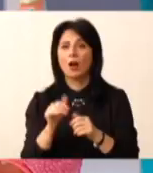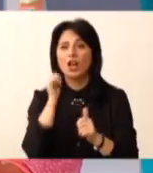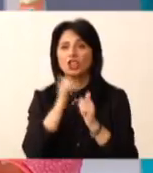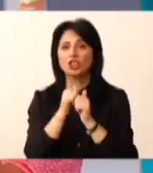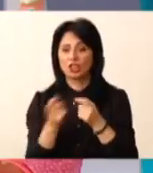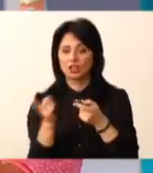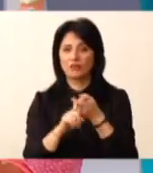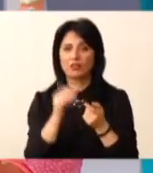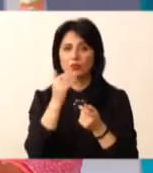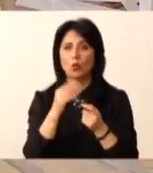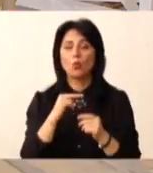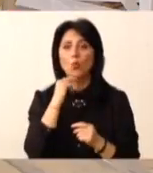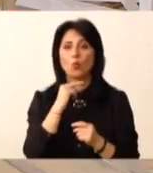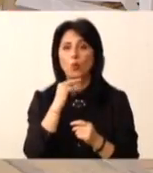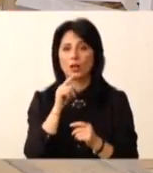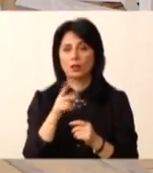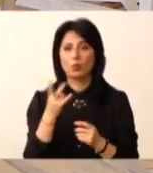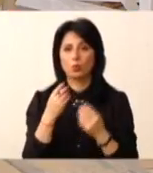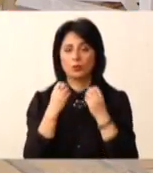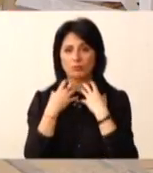უფრო ყურადღებით, უფრო